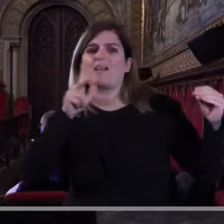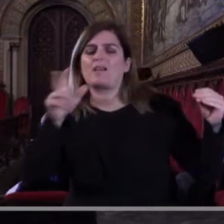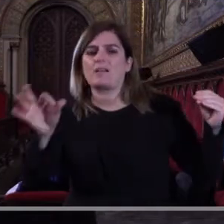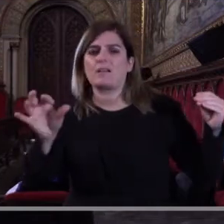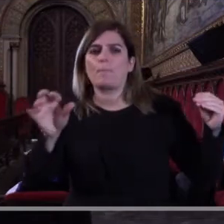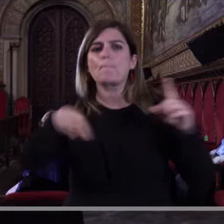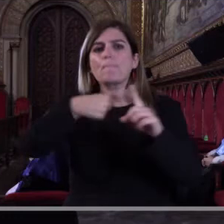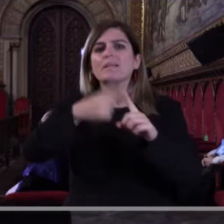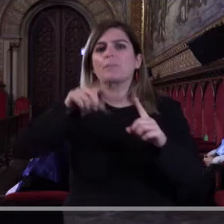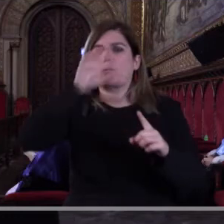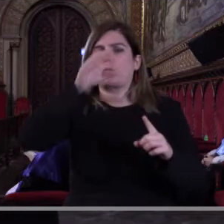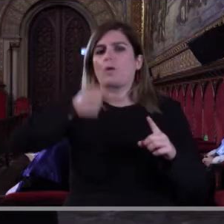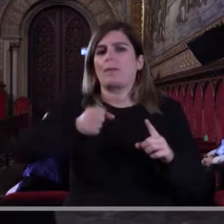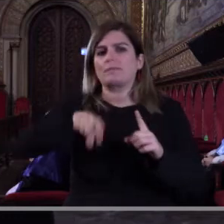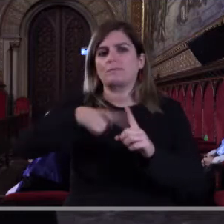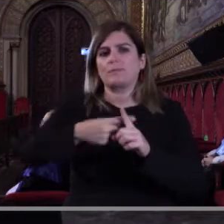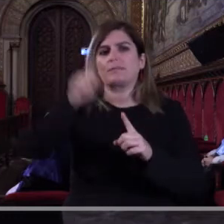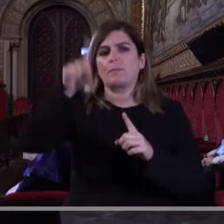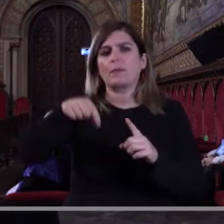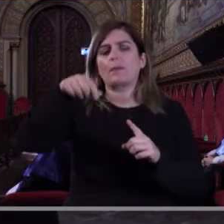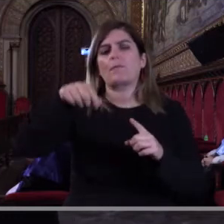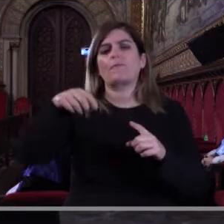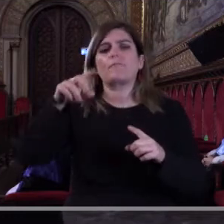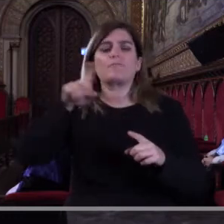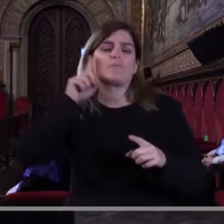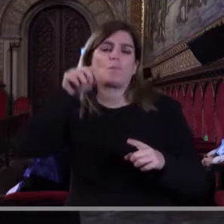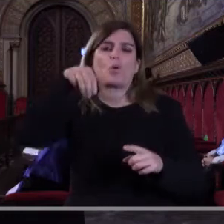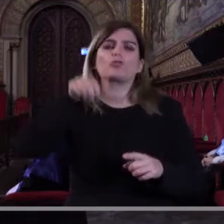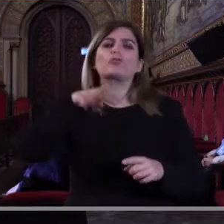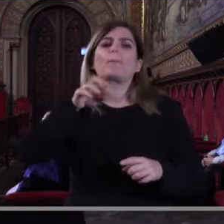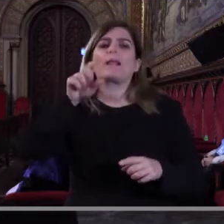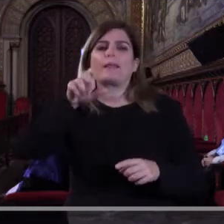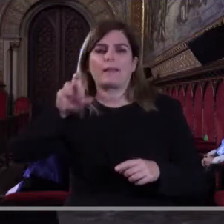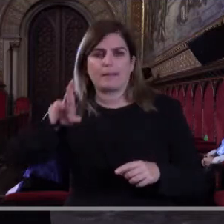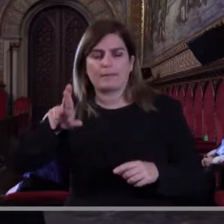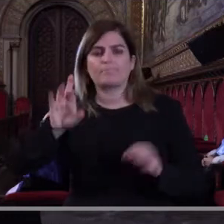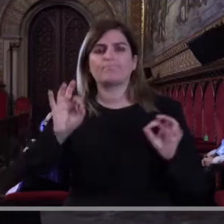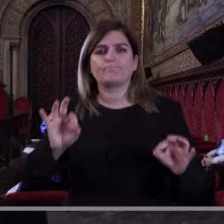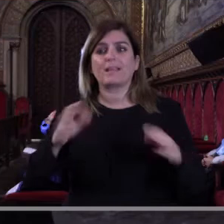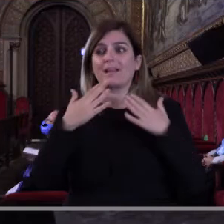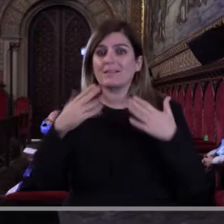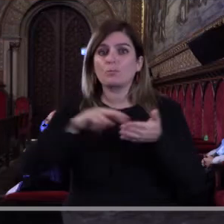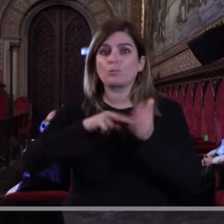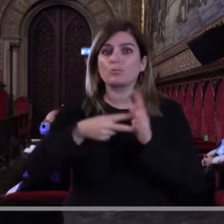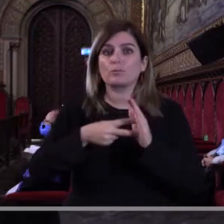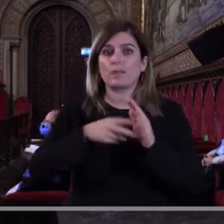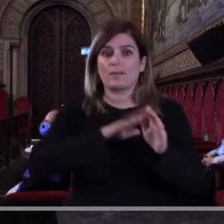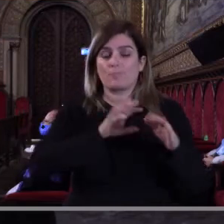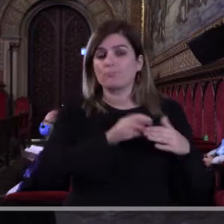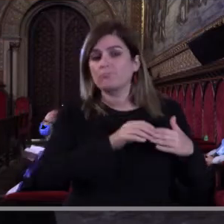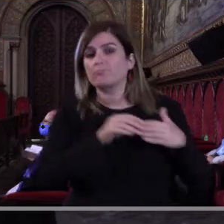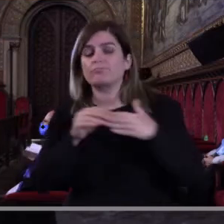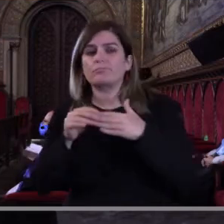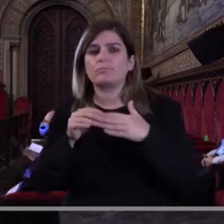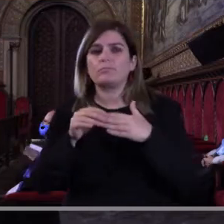de Budapest i la Universitat de Montpellier. Aquest projecte ha assolit una de les primeres fites amb